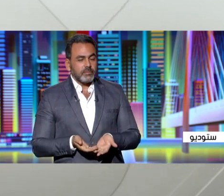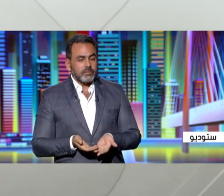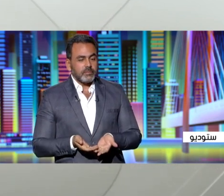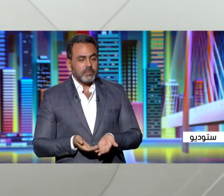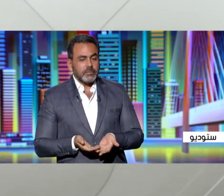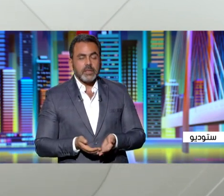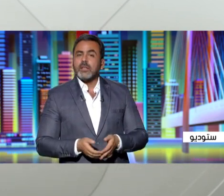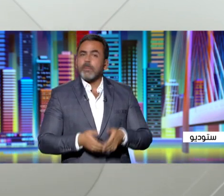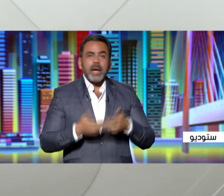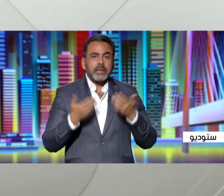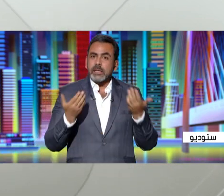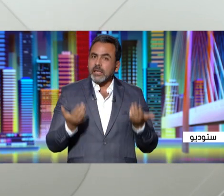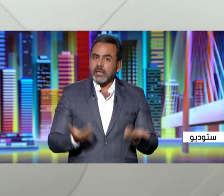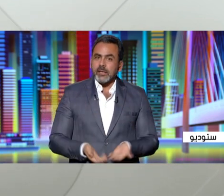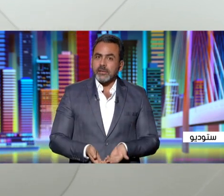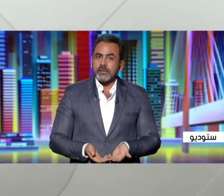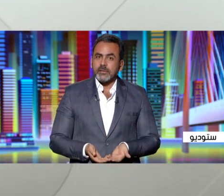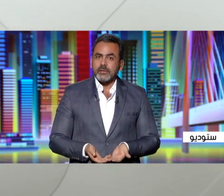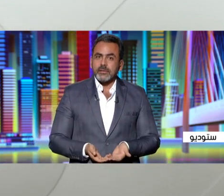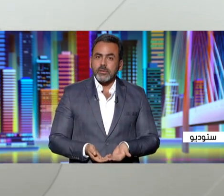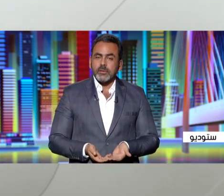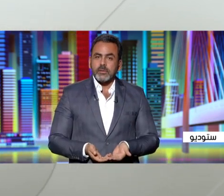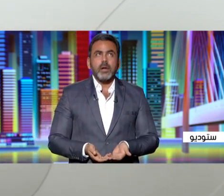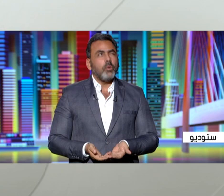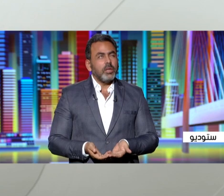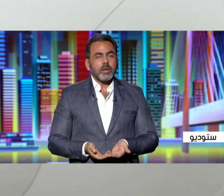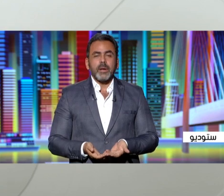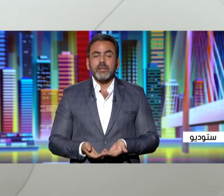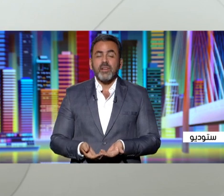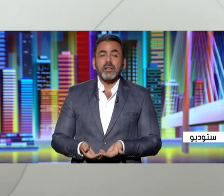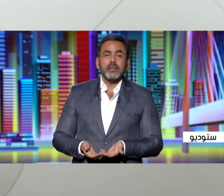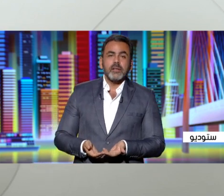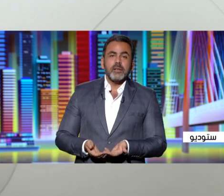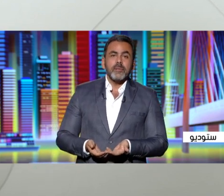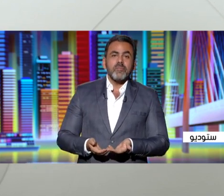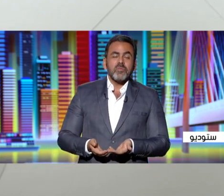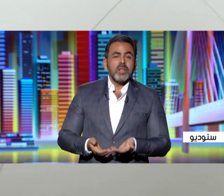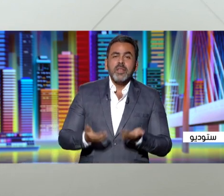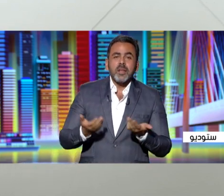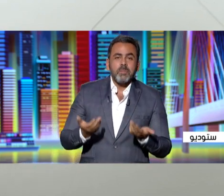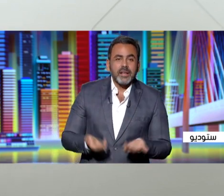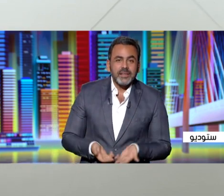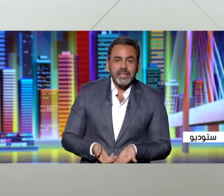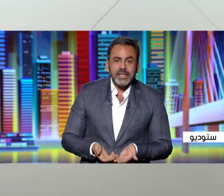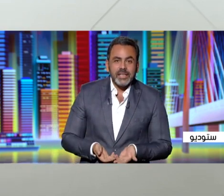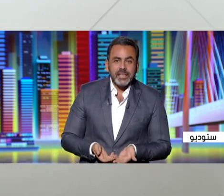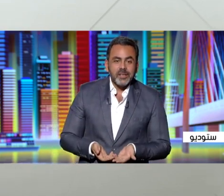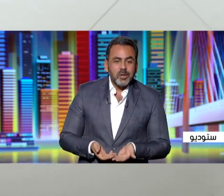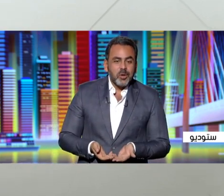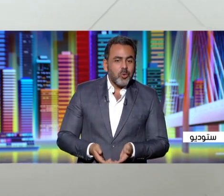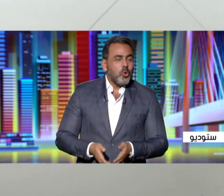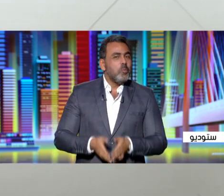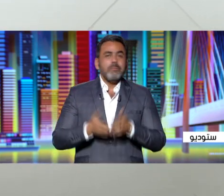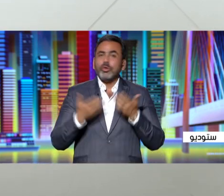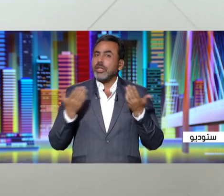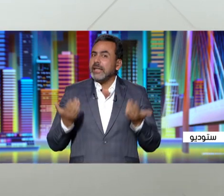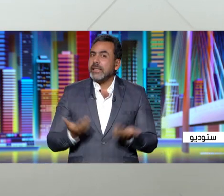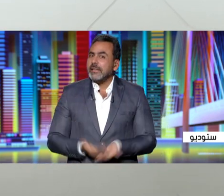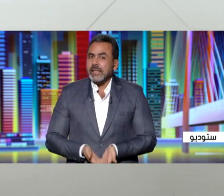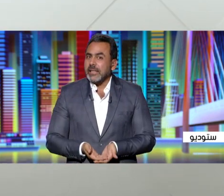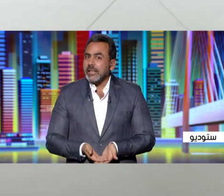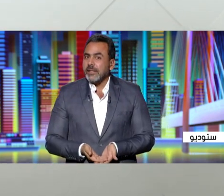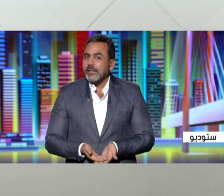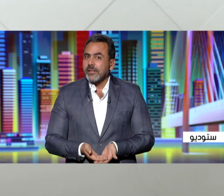الثانيه 2 ا ا ايه اه ا ا فعلا ا ا اين ايه وامم